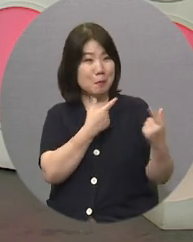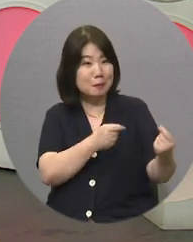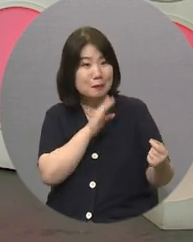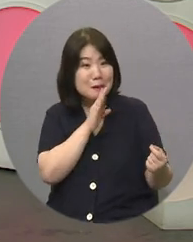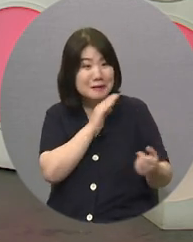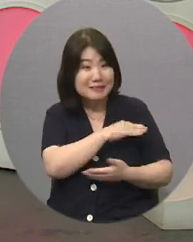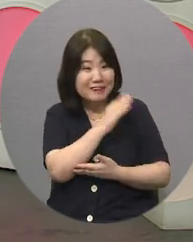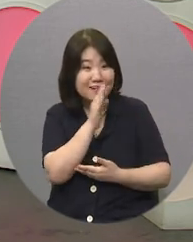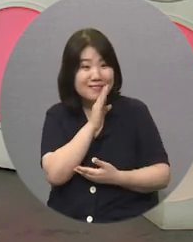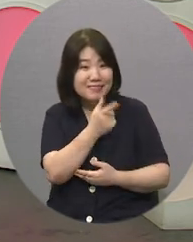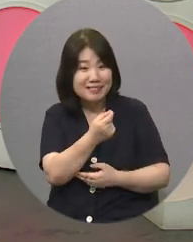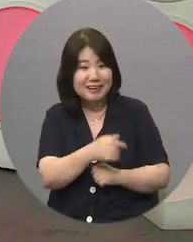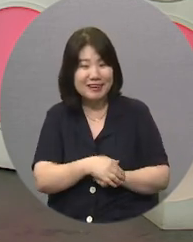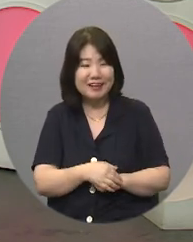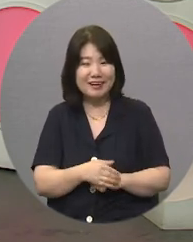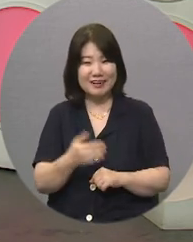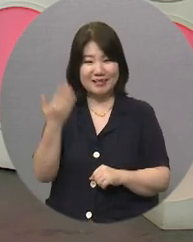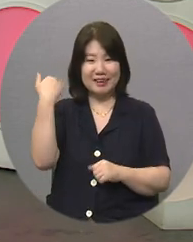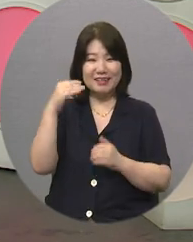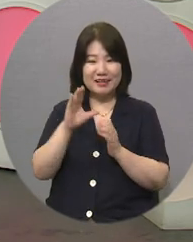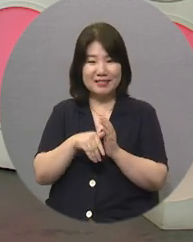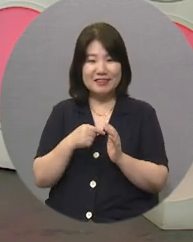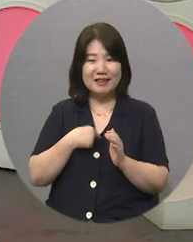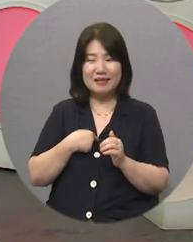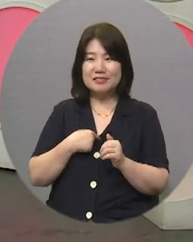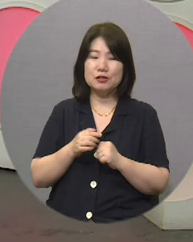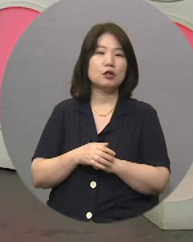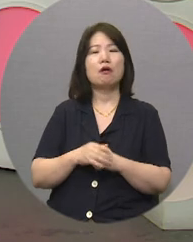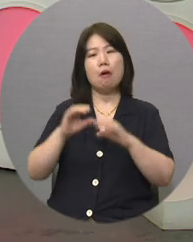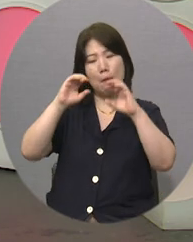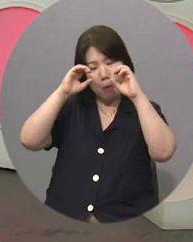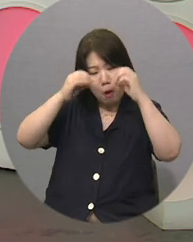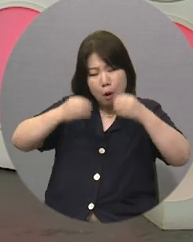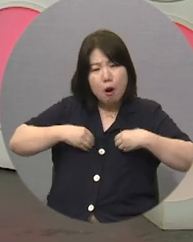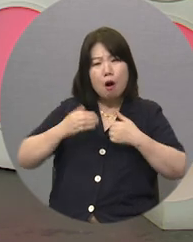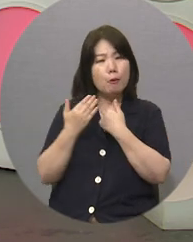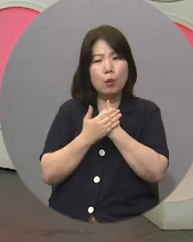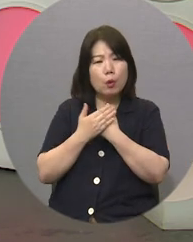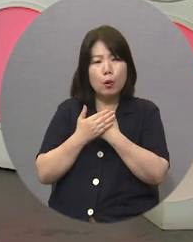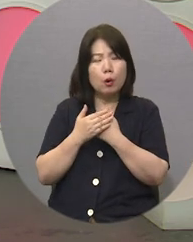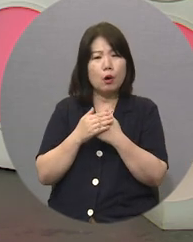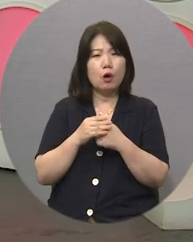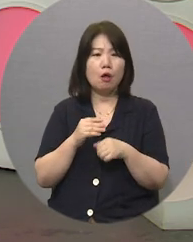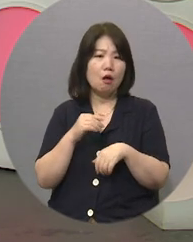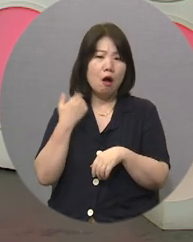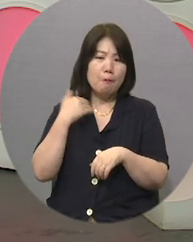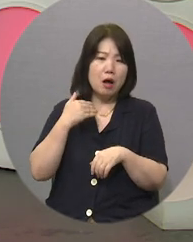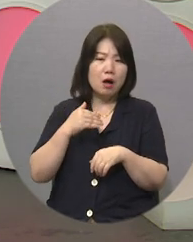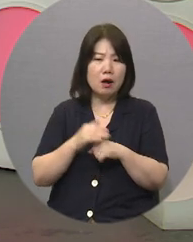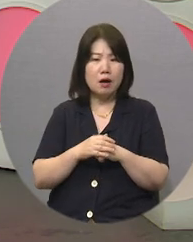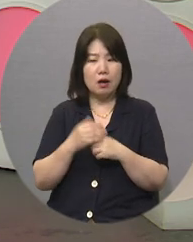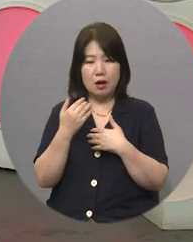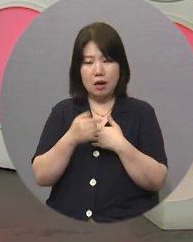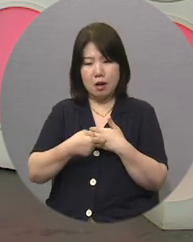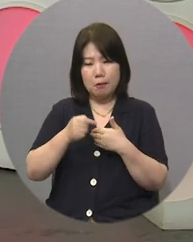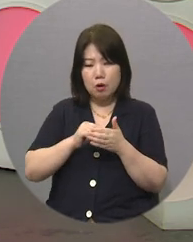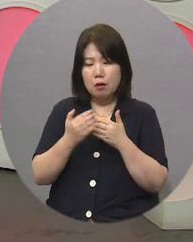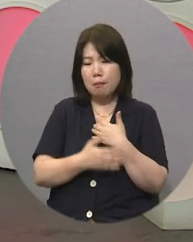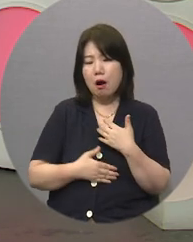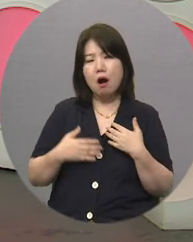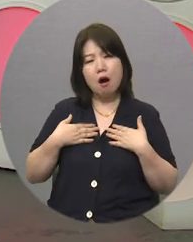지금. 당시 저는 자신을 들여다볼 겨를이 없었고 몸과 마음이